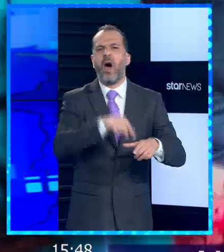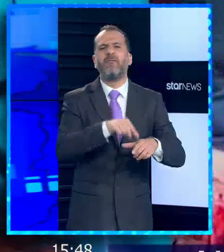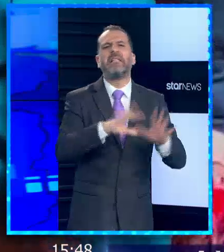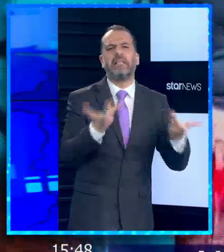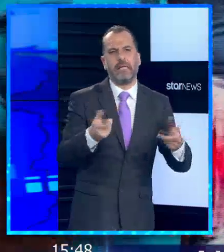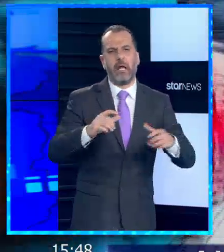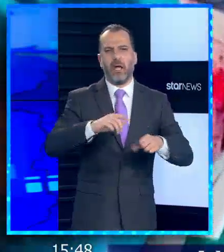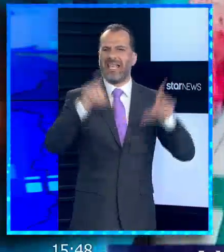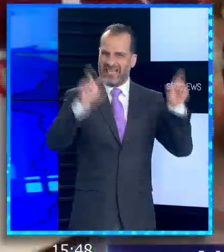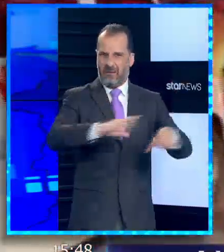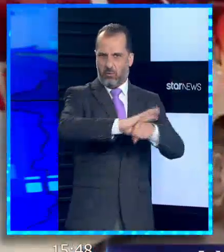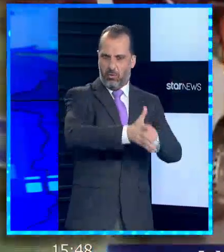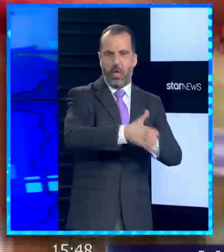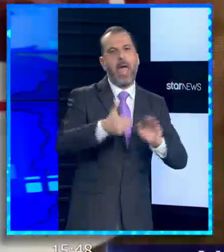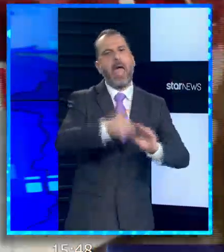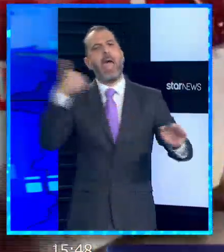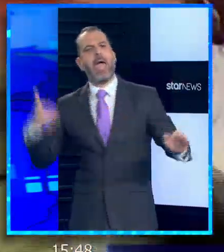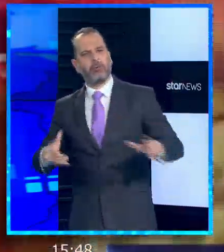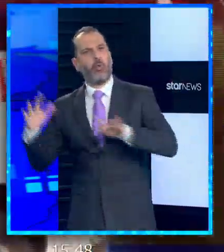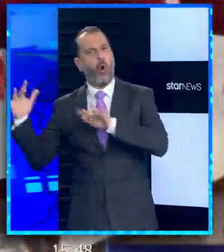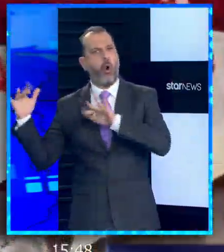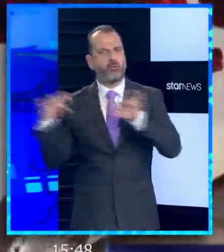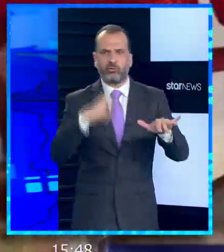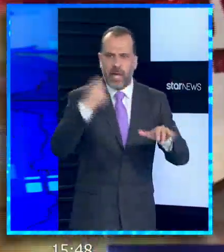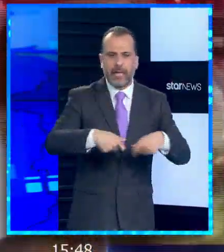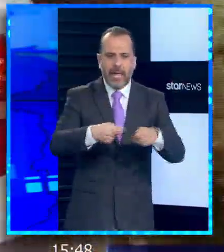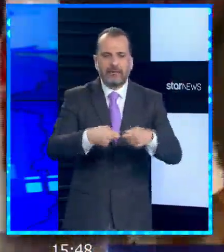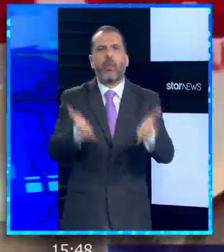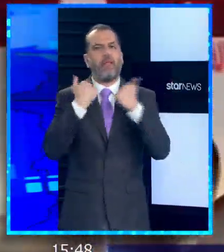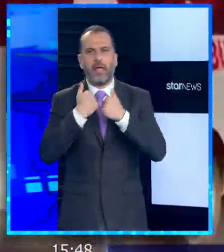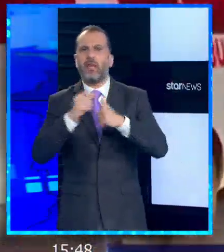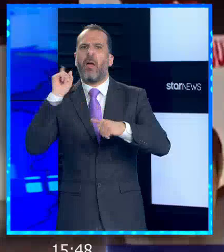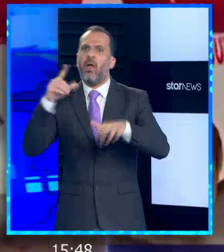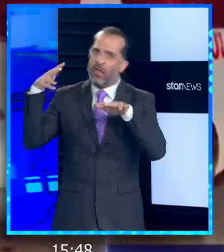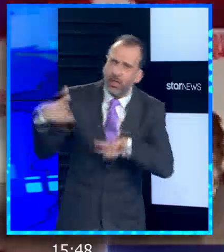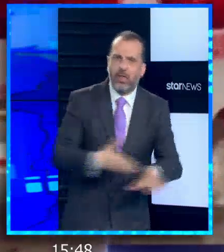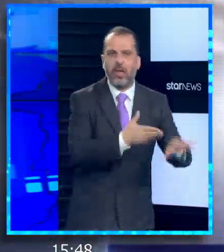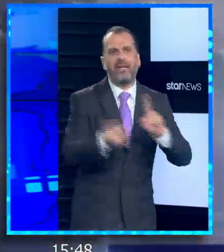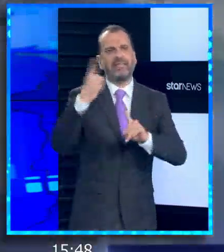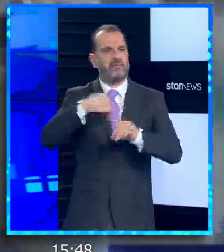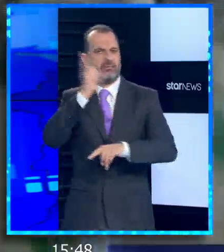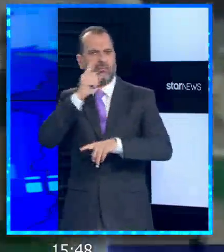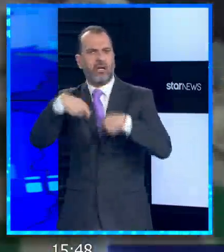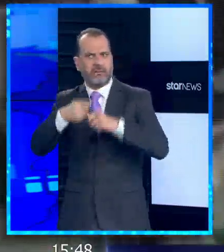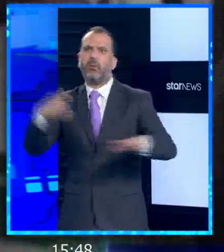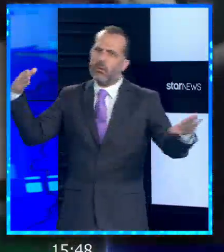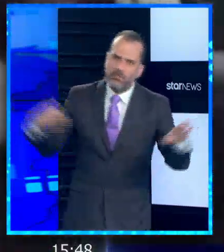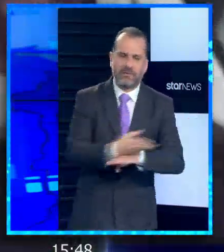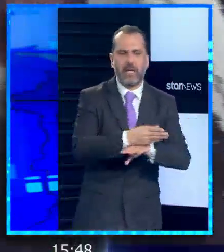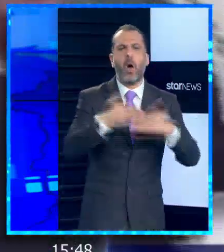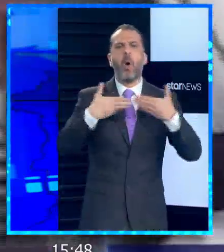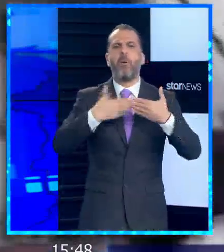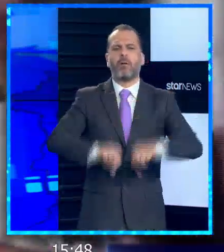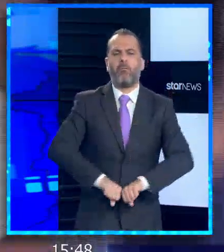στο στάδιο χωρίς εισιτήριο. Άλλοι πάλι προσπάθησαν να εισέλθουν με ψεύτικα εισιτήρια. Έσπασαν μία πόρτα πρόσβασης στο